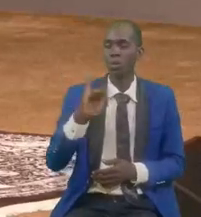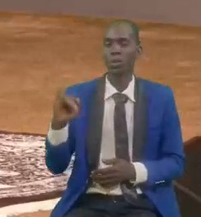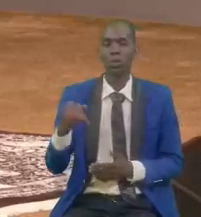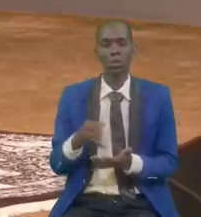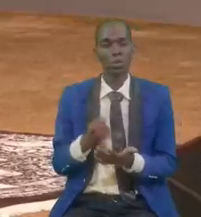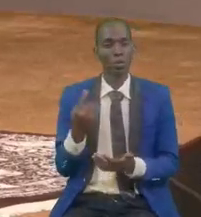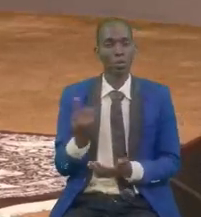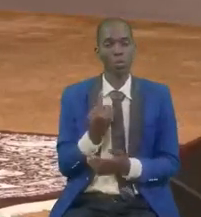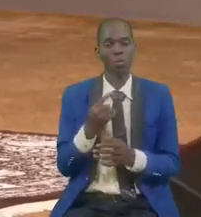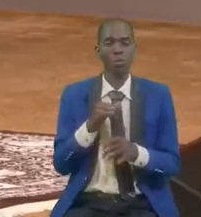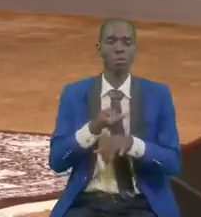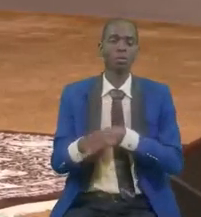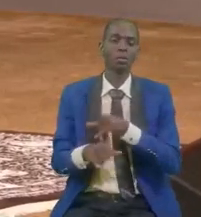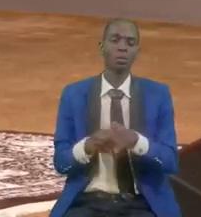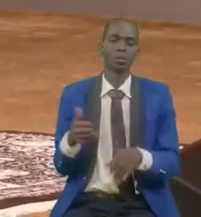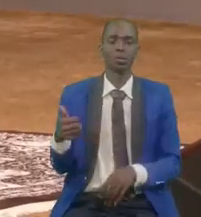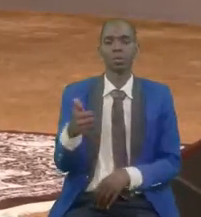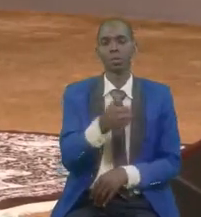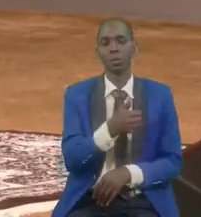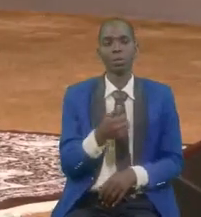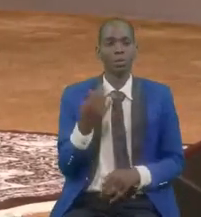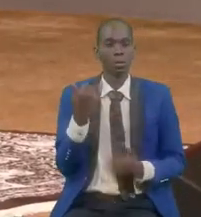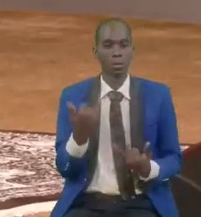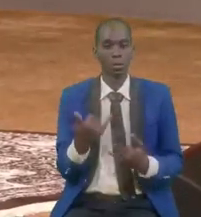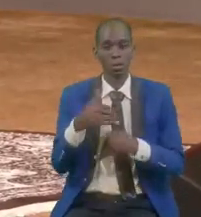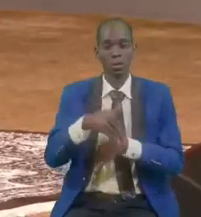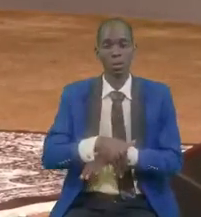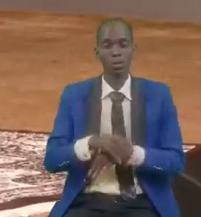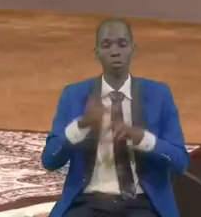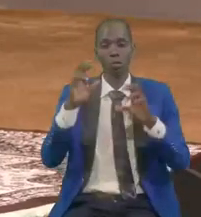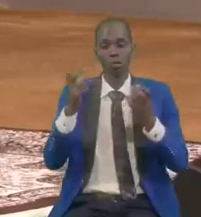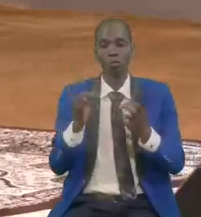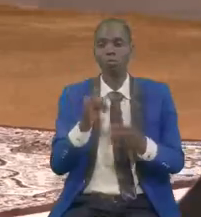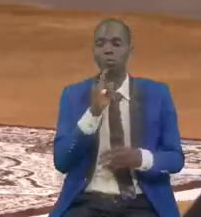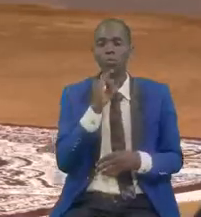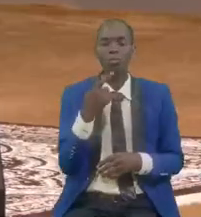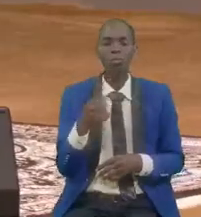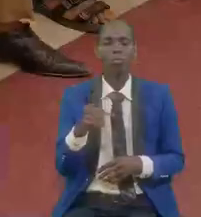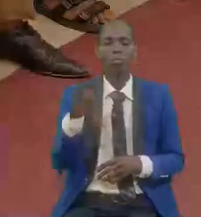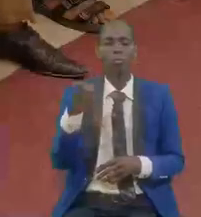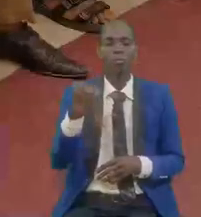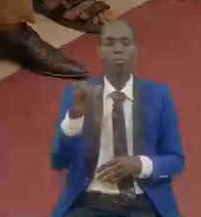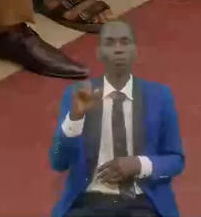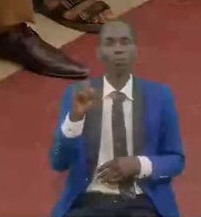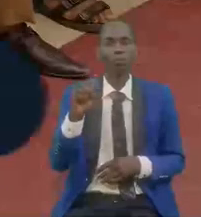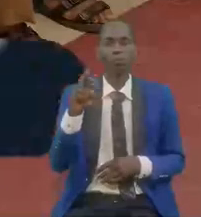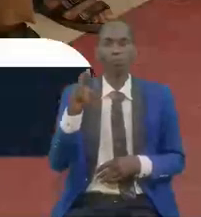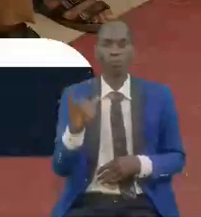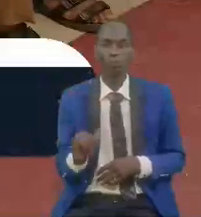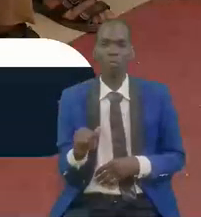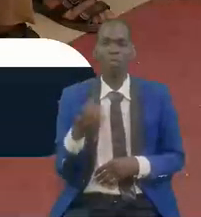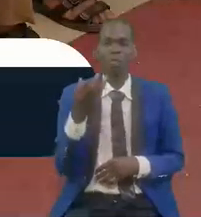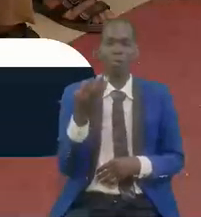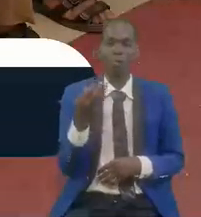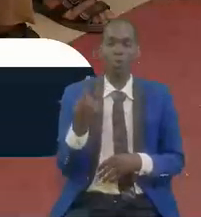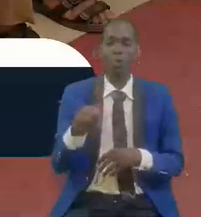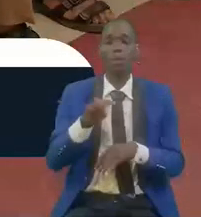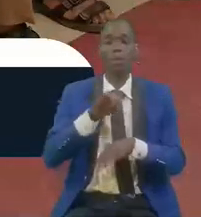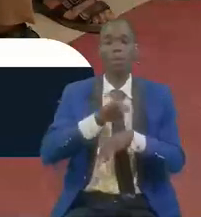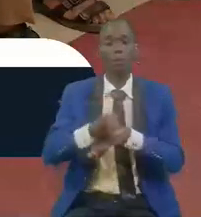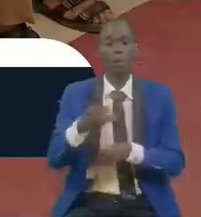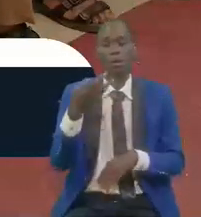mettez en pratique la parole et ne vous bornez pas à l'écouter en vous trompant vous-même par de faux raisonnements. Ce soir, nous